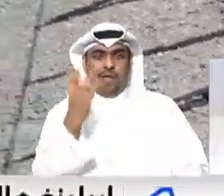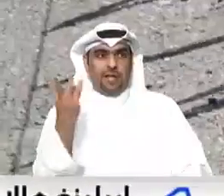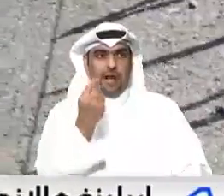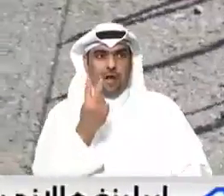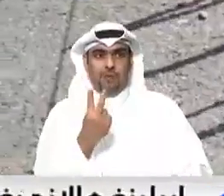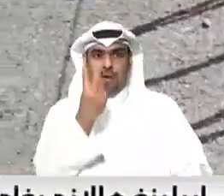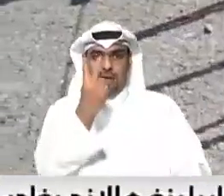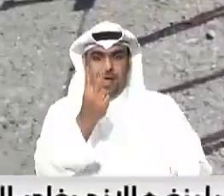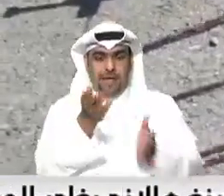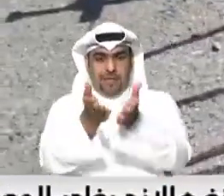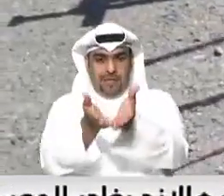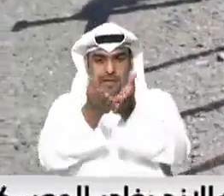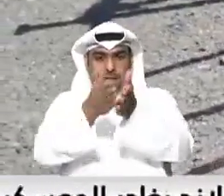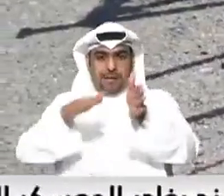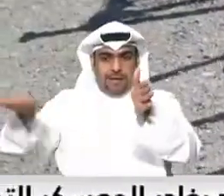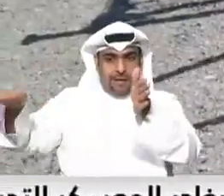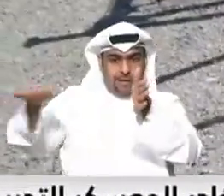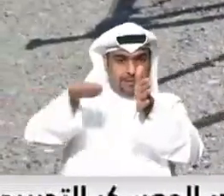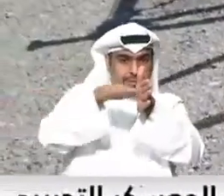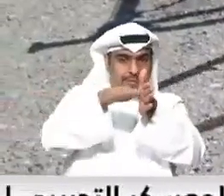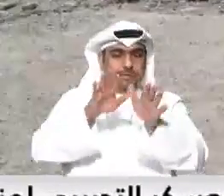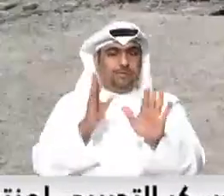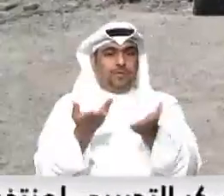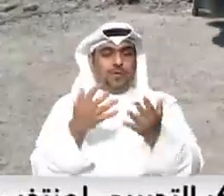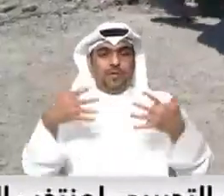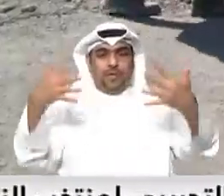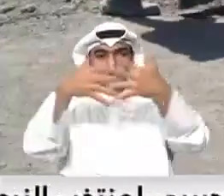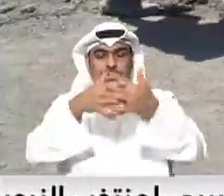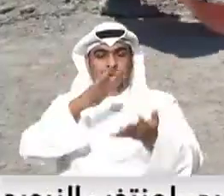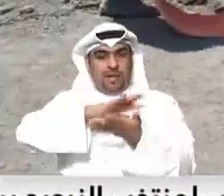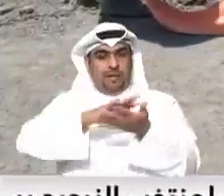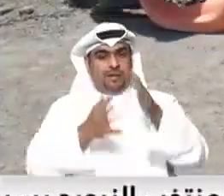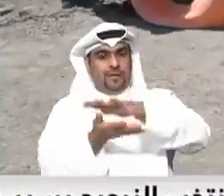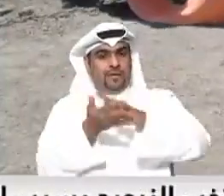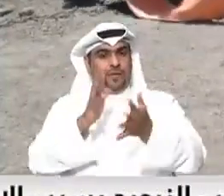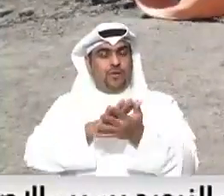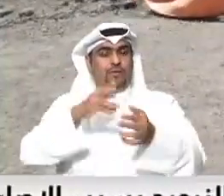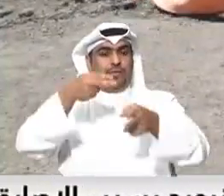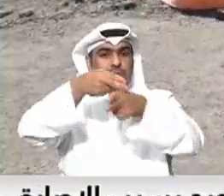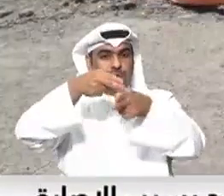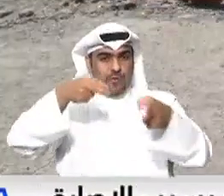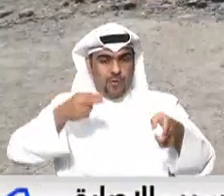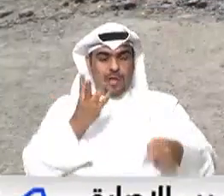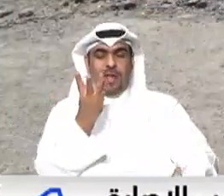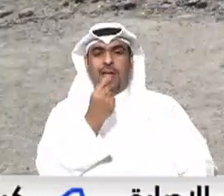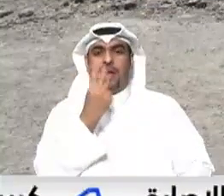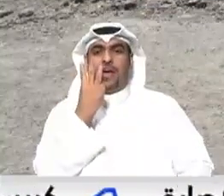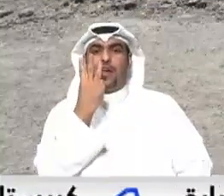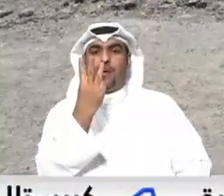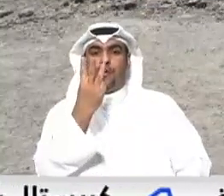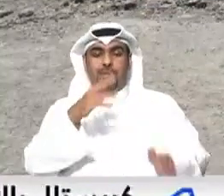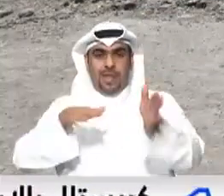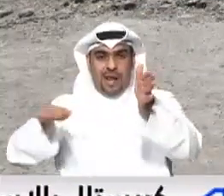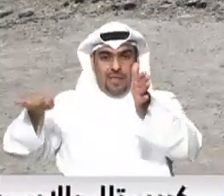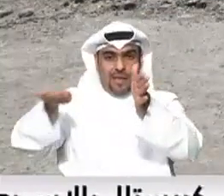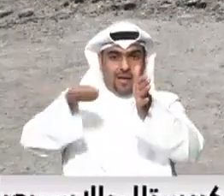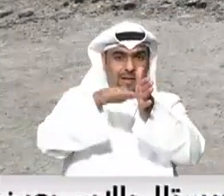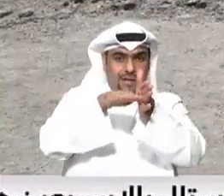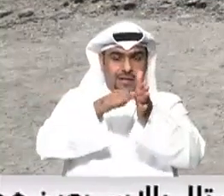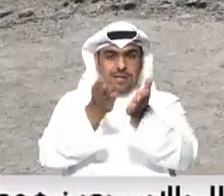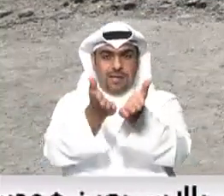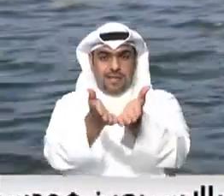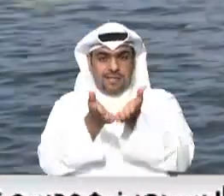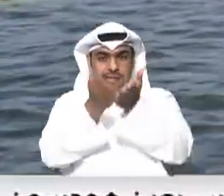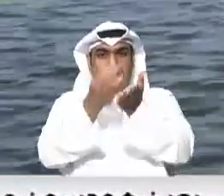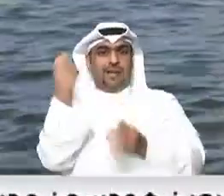لواردات شركه مطاحن الدقيق والمخابز الكويتيه فضلا عن تخصيص الرصيف رقم ثلاثه لاستقبال سفن